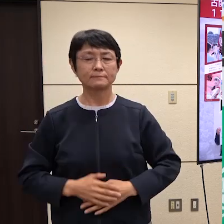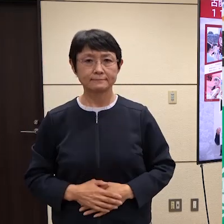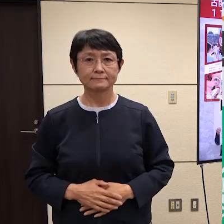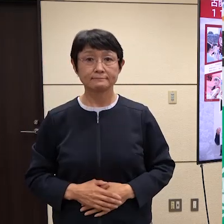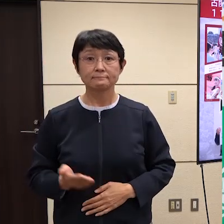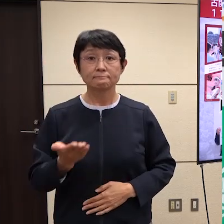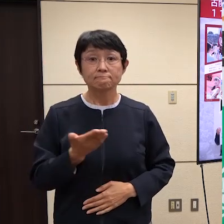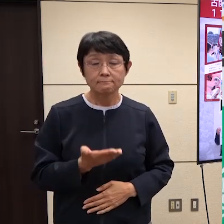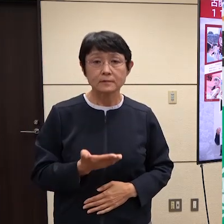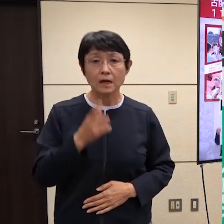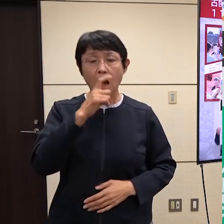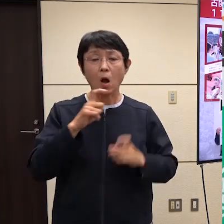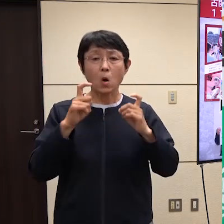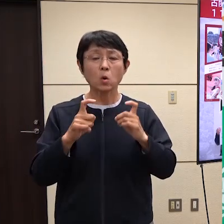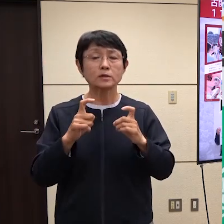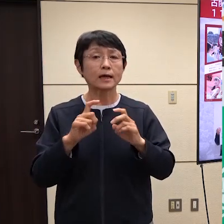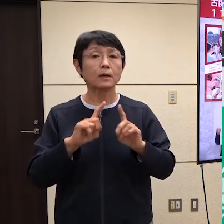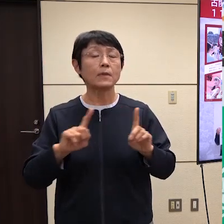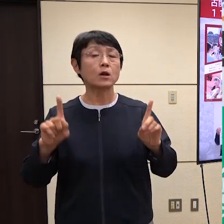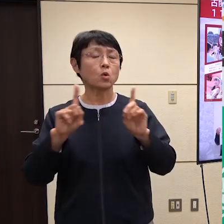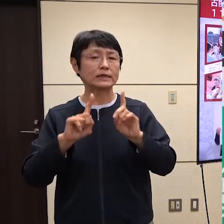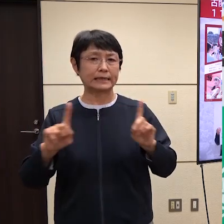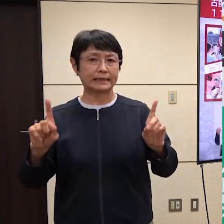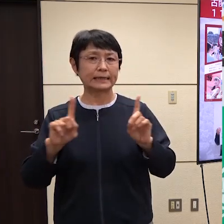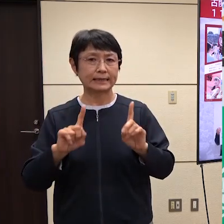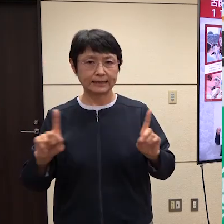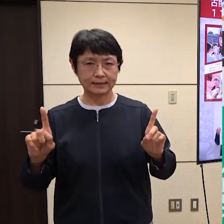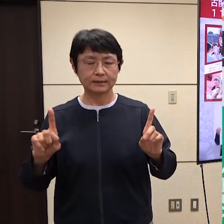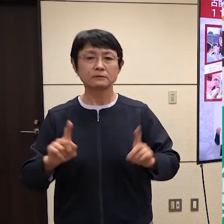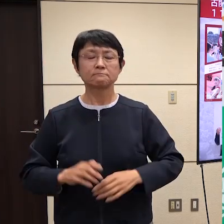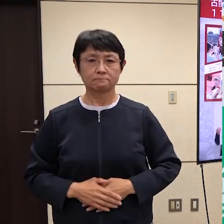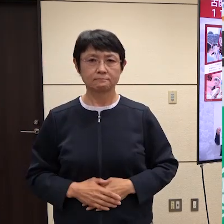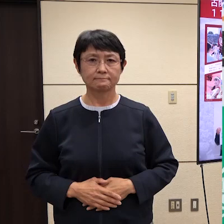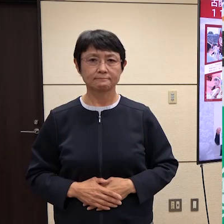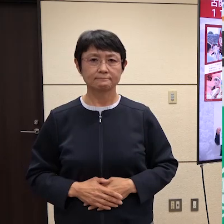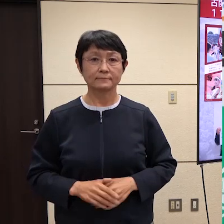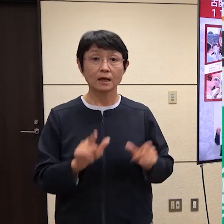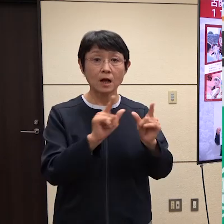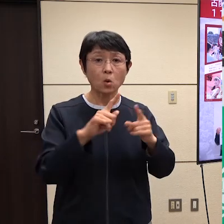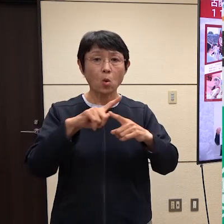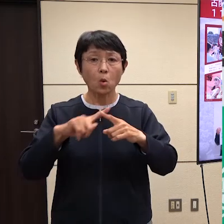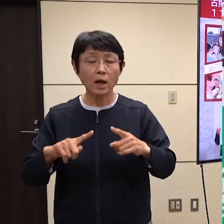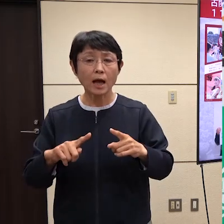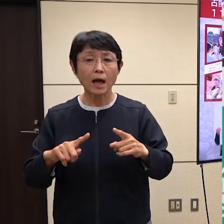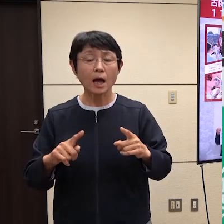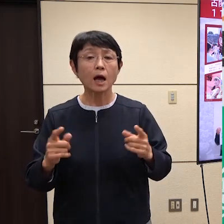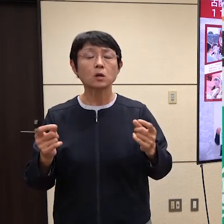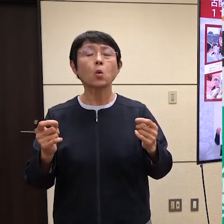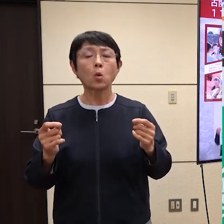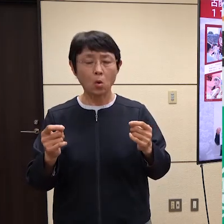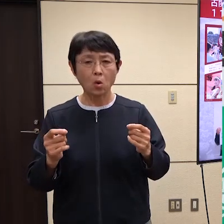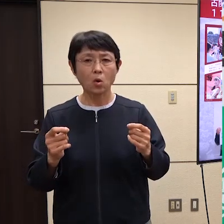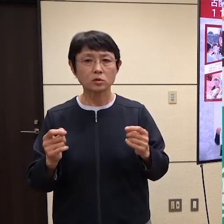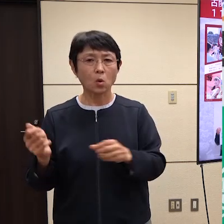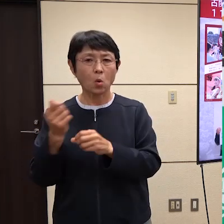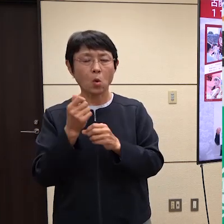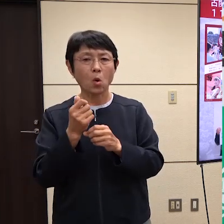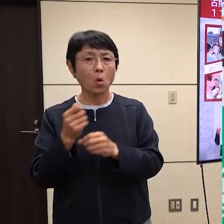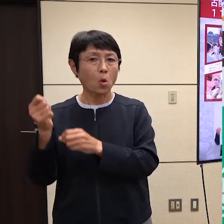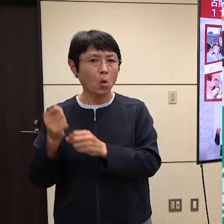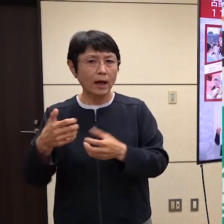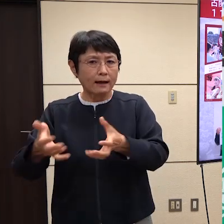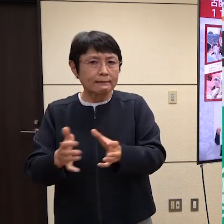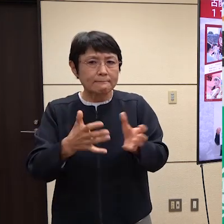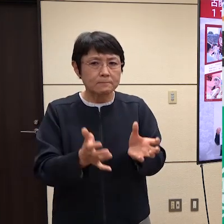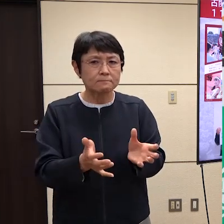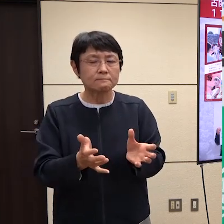て古関メロディーの演奏ということで、これは早慶両校の応援団に加えてですね、